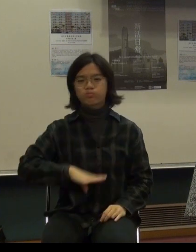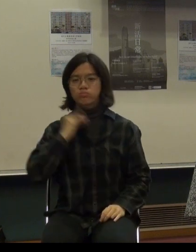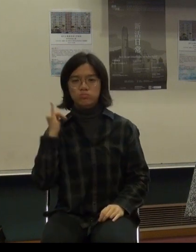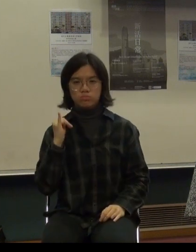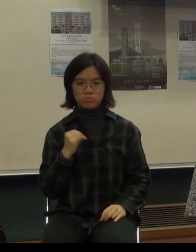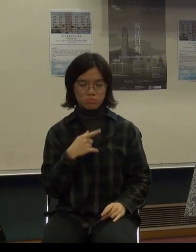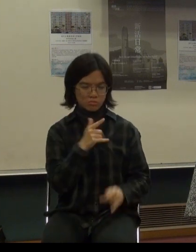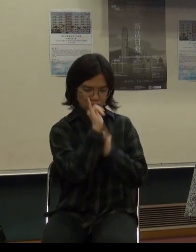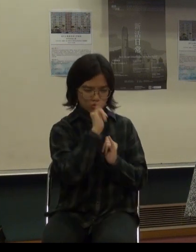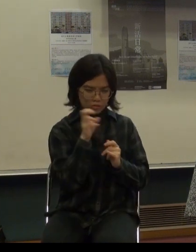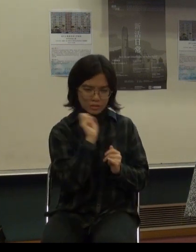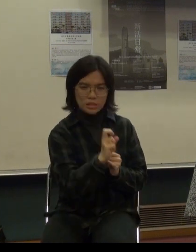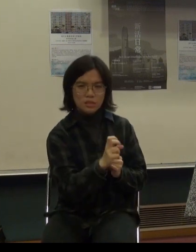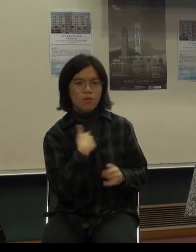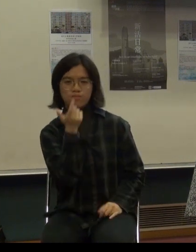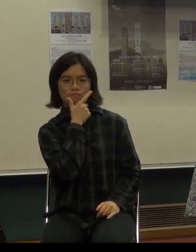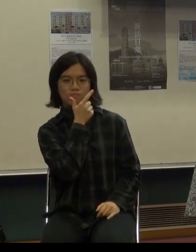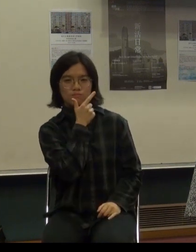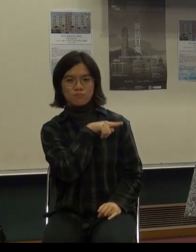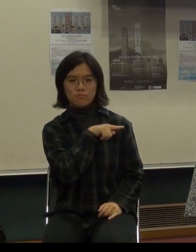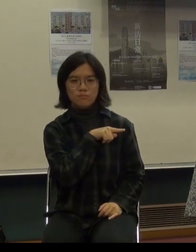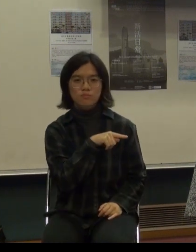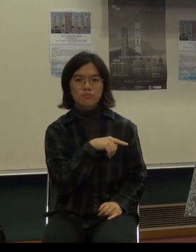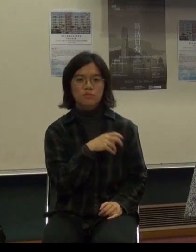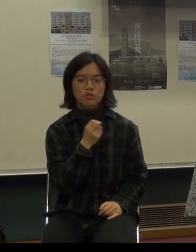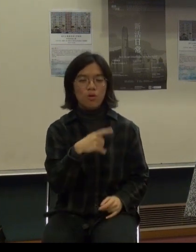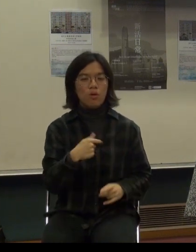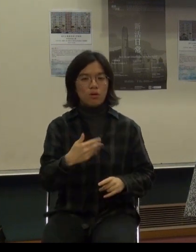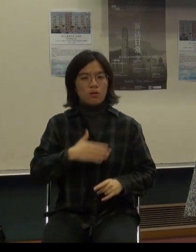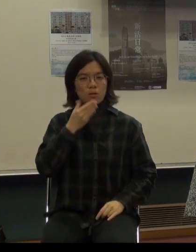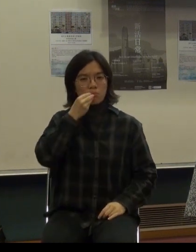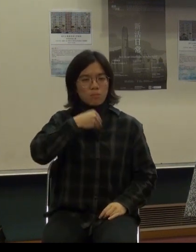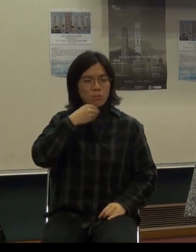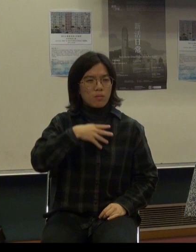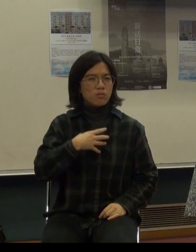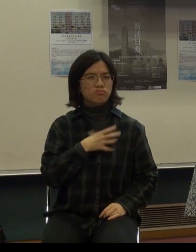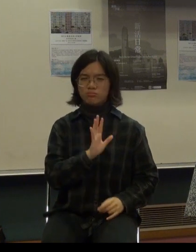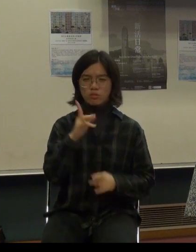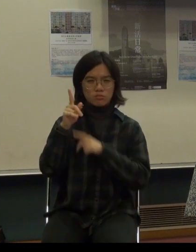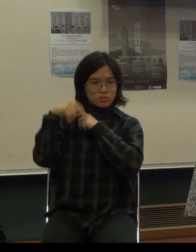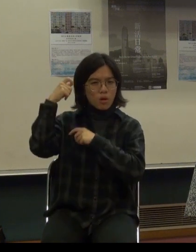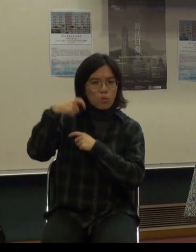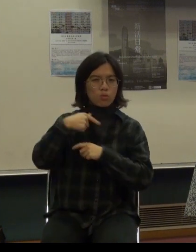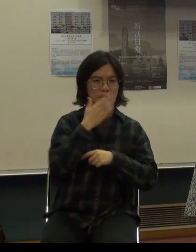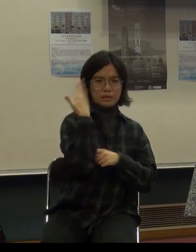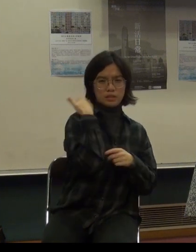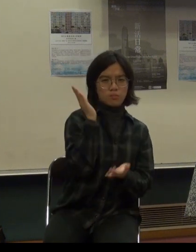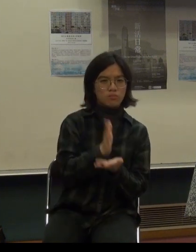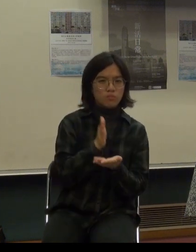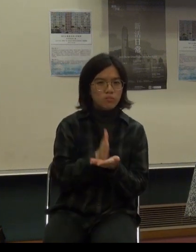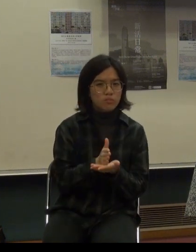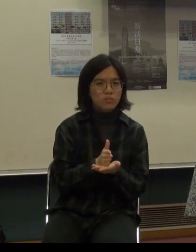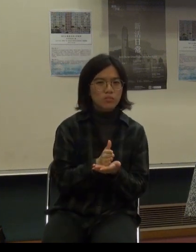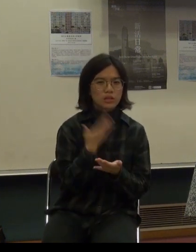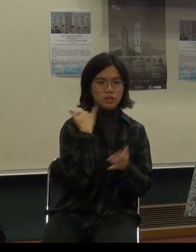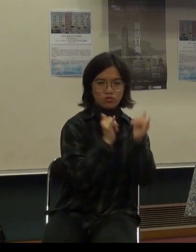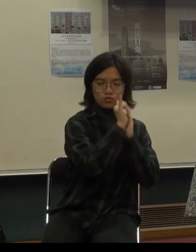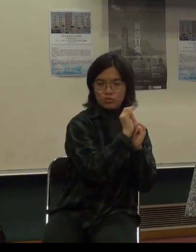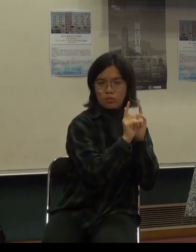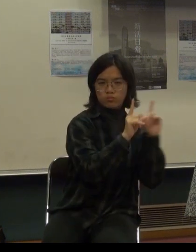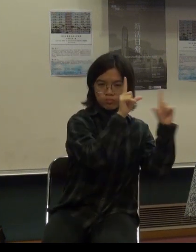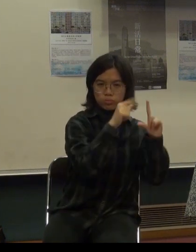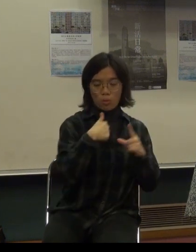繼承那個傳統，也都他自己本身的經驗就是話佢生活個社會已經唔同咗，我哋唔係再同傳統